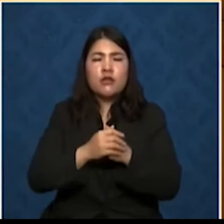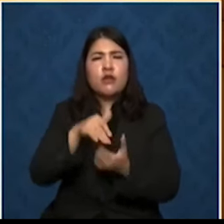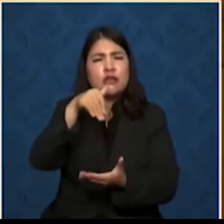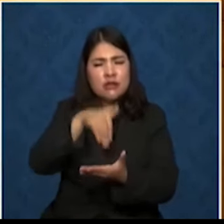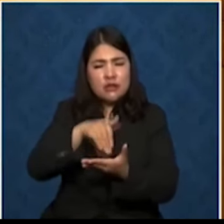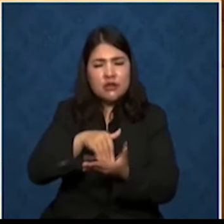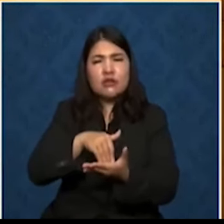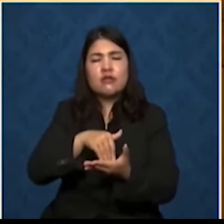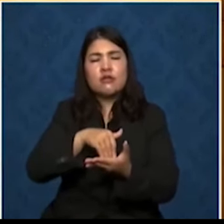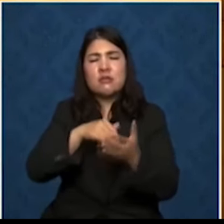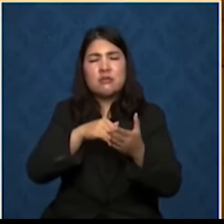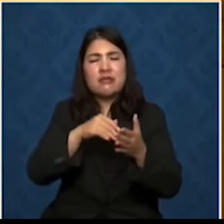คร